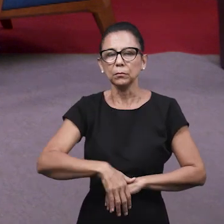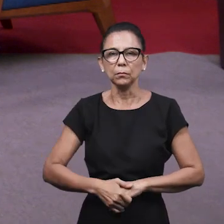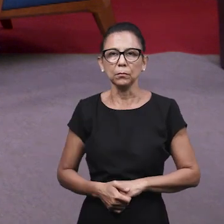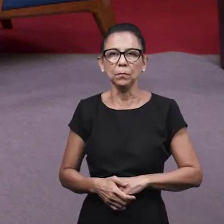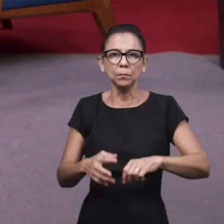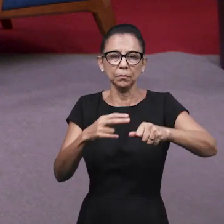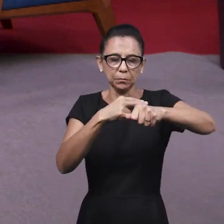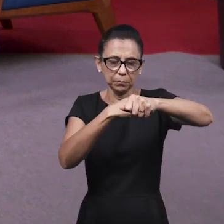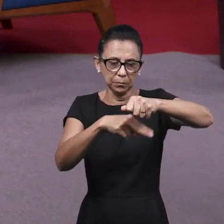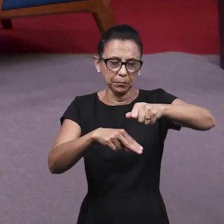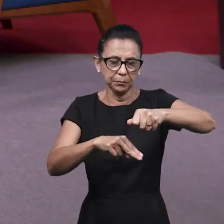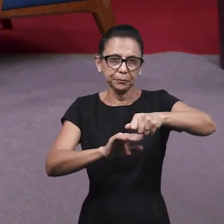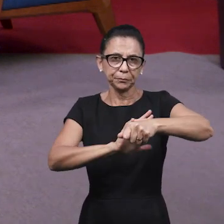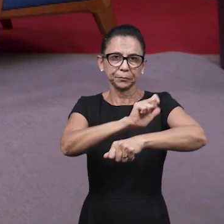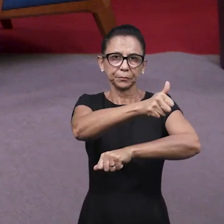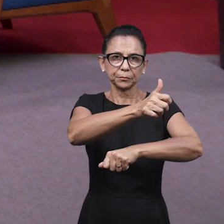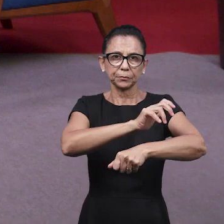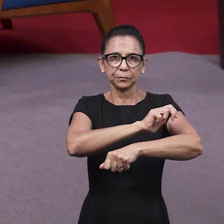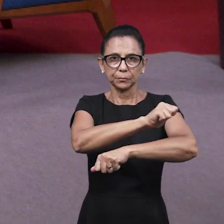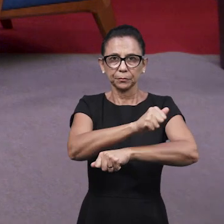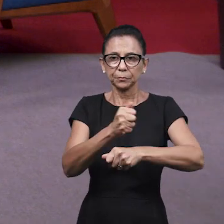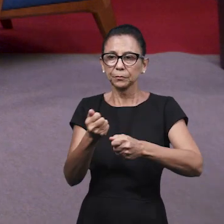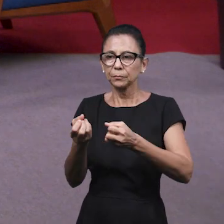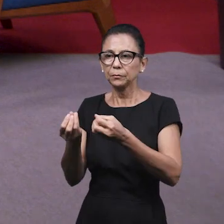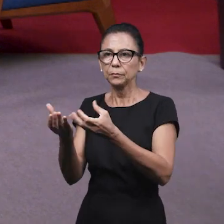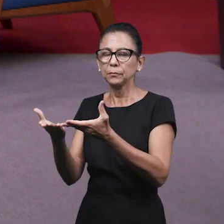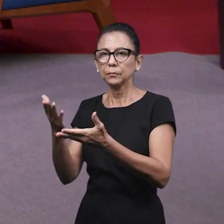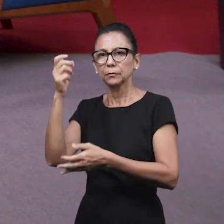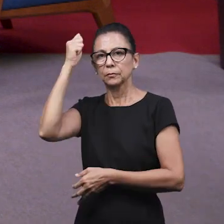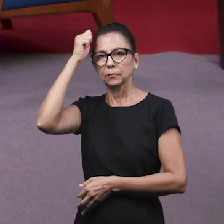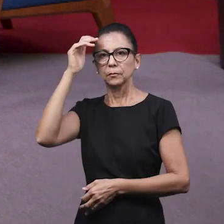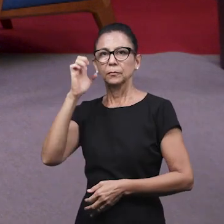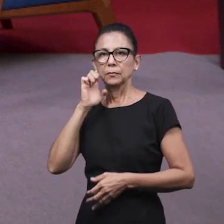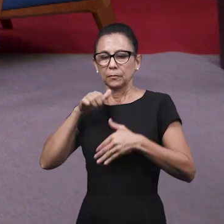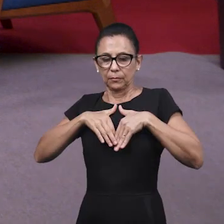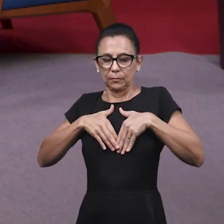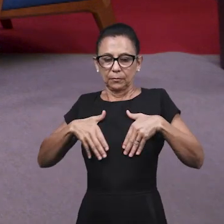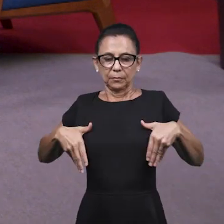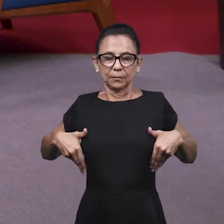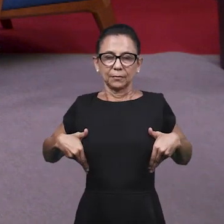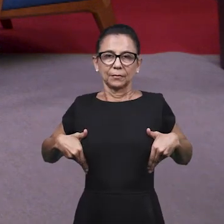péché, n'est-ce pas? Exactement. Donc, ce peut-être